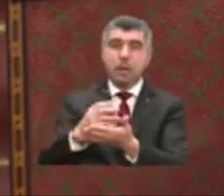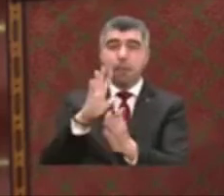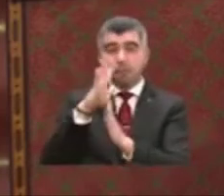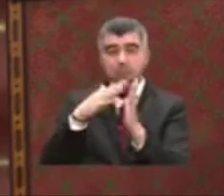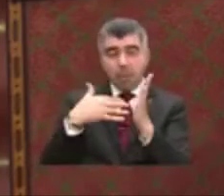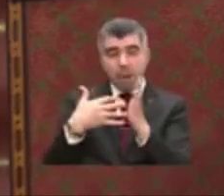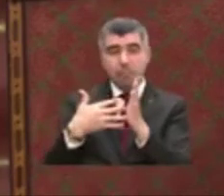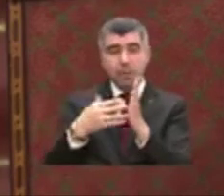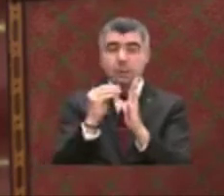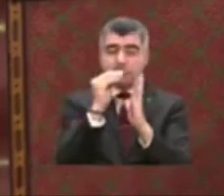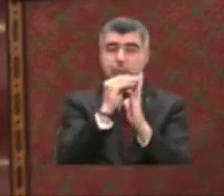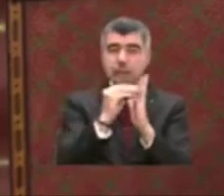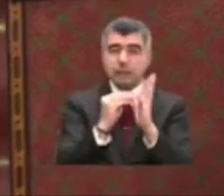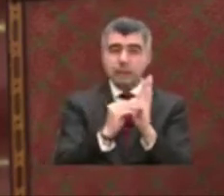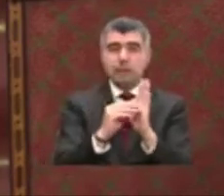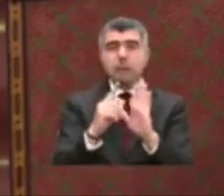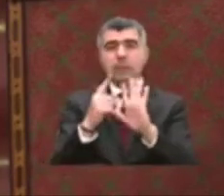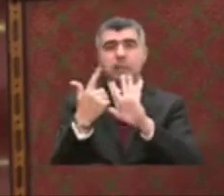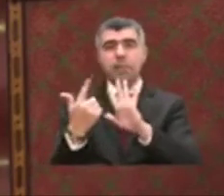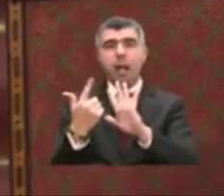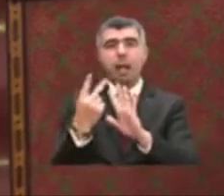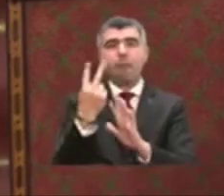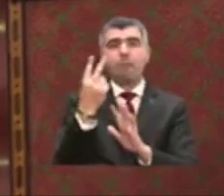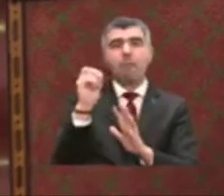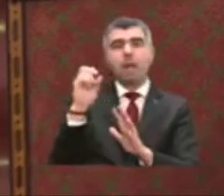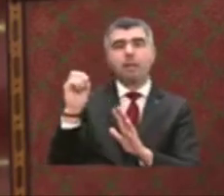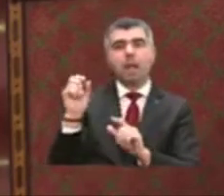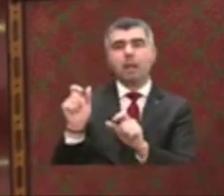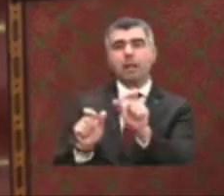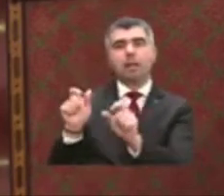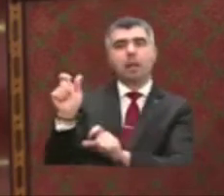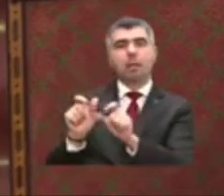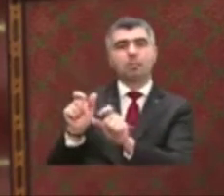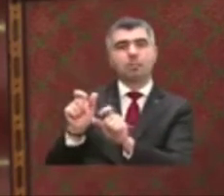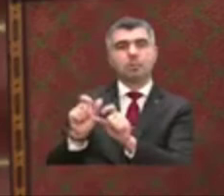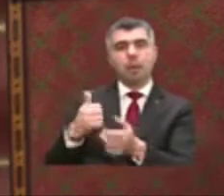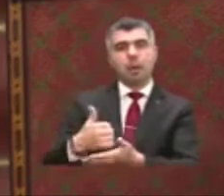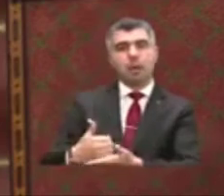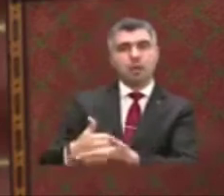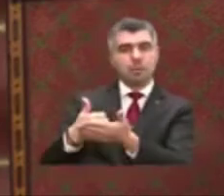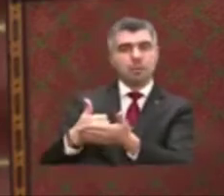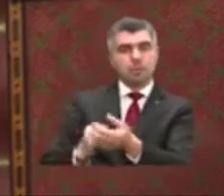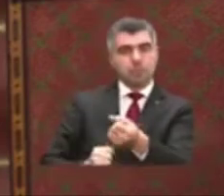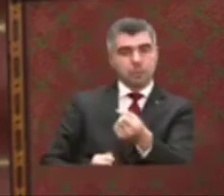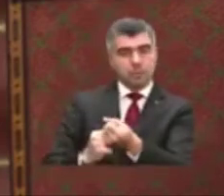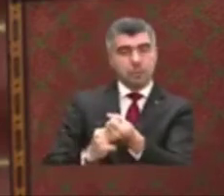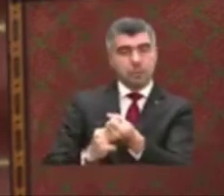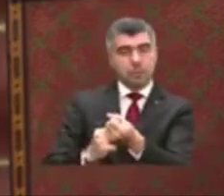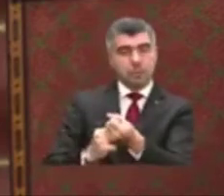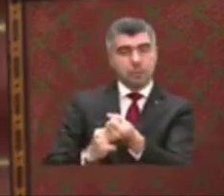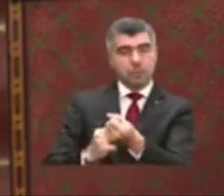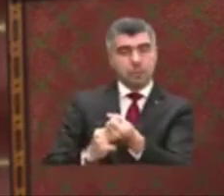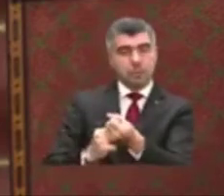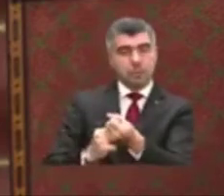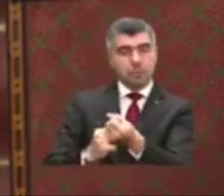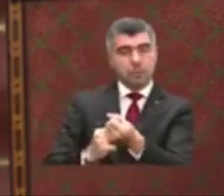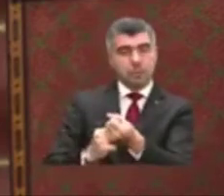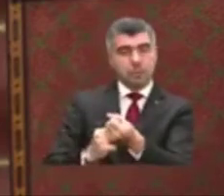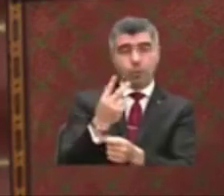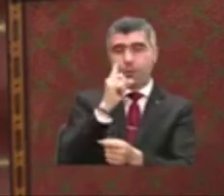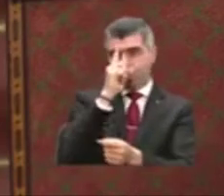7200 دوار اللي غيستفد من هذه الأمور، اللي يمكن نقول لكم بأن فقط بالنسبة لسنة 2022 إن شاء الله